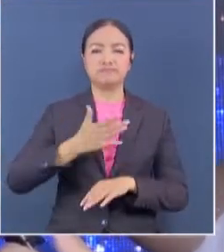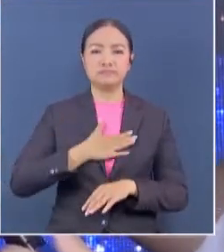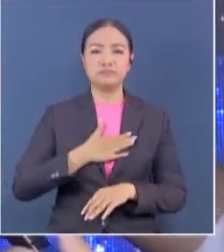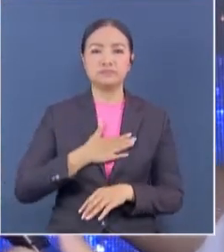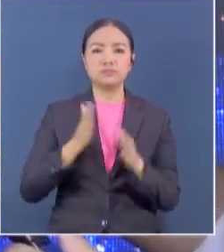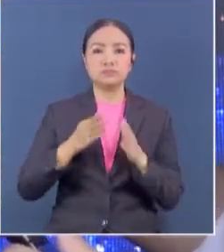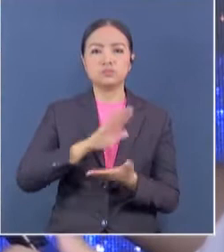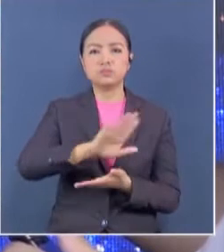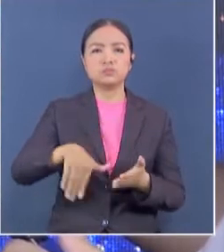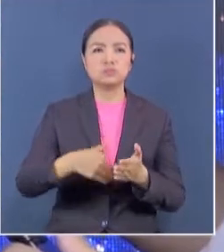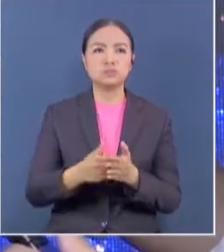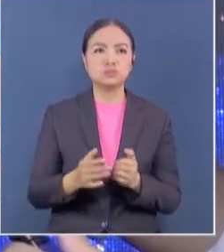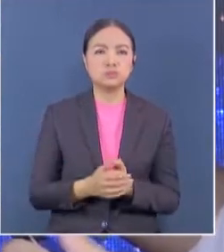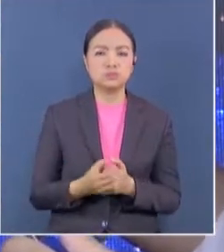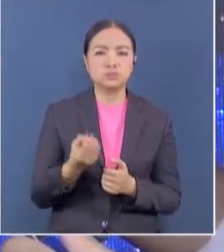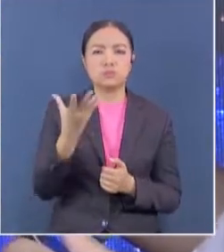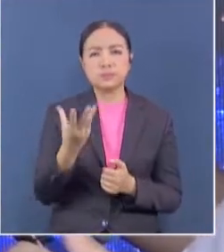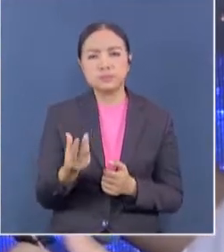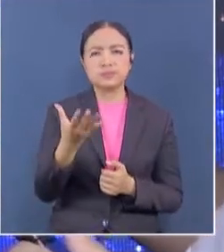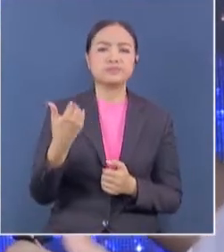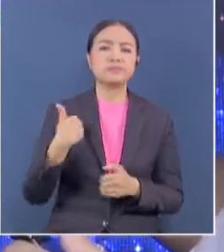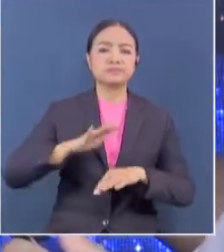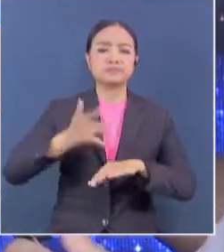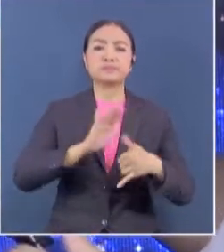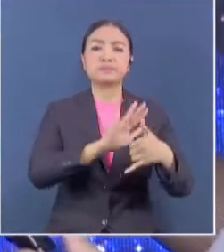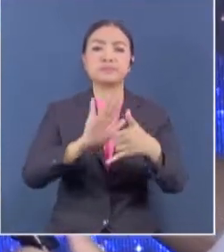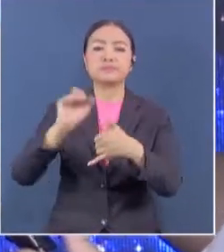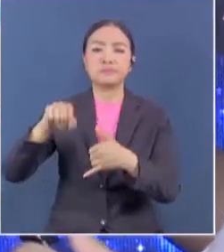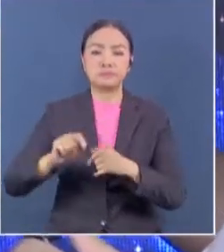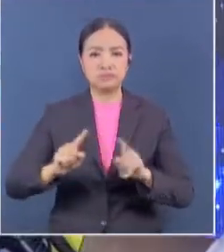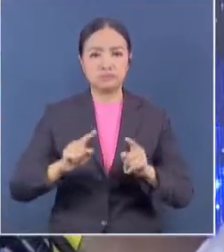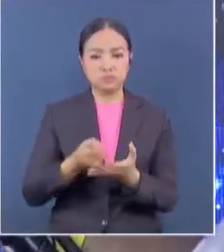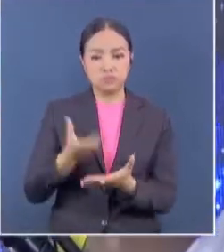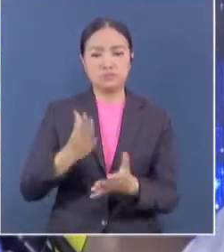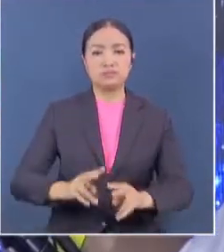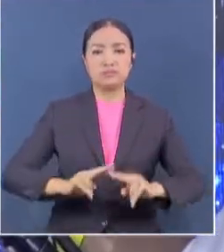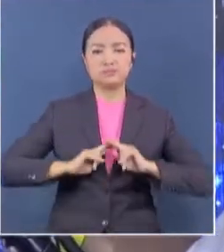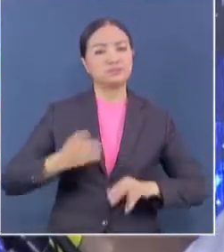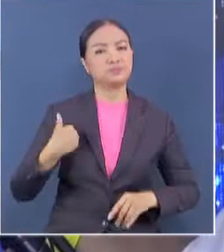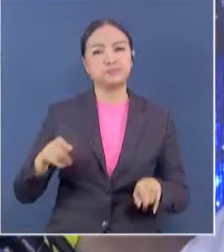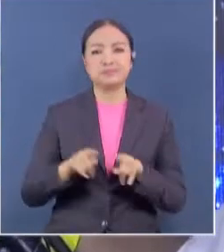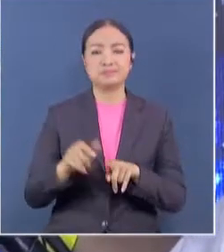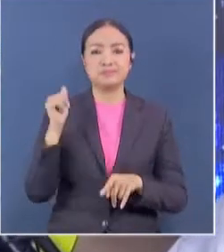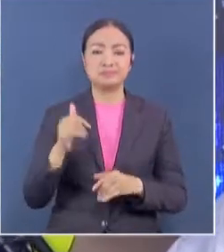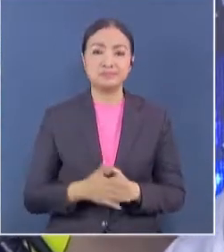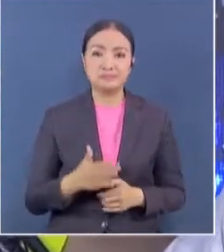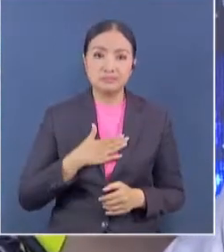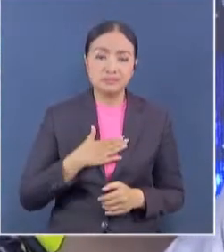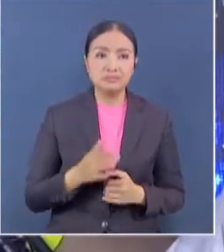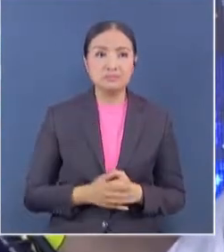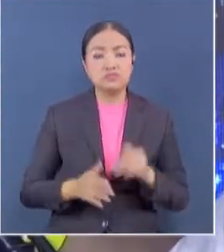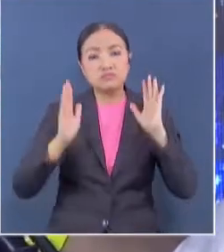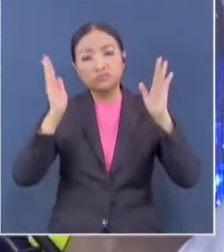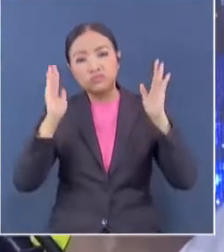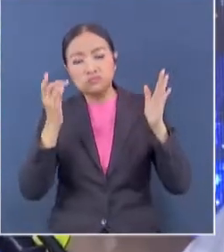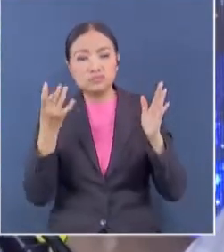กคนเราก็มีช่วงเวลาที่เราน้ำหนักขึ้นน้ำหนักลงแต่ว่ามันไม่ได้ด้อยค่าเราเลยแอนเข้าใจค่ะว่าแบบเวลาเรามาลงเรื่องอ